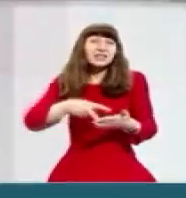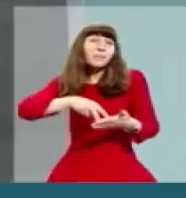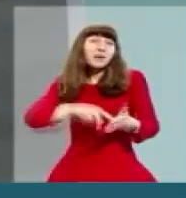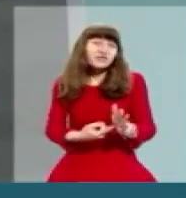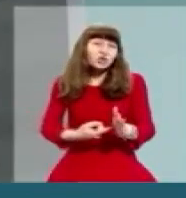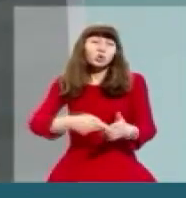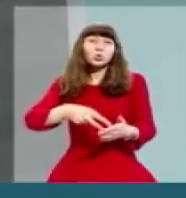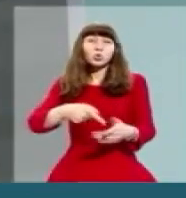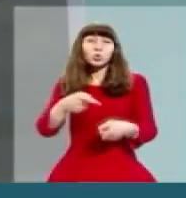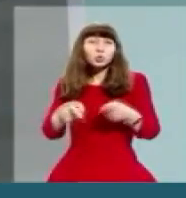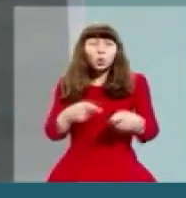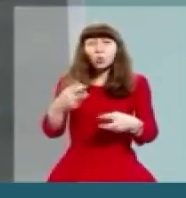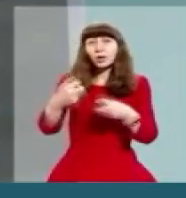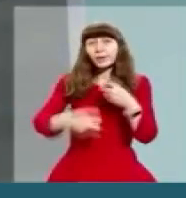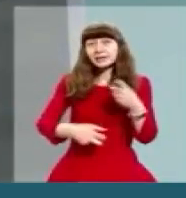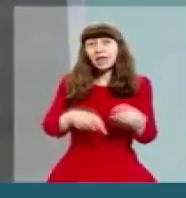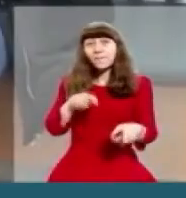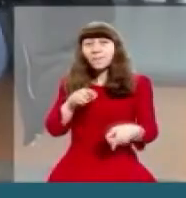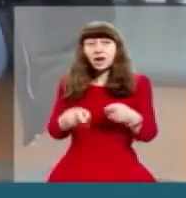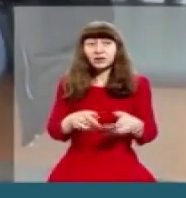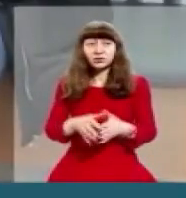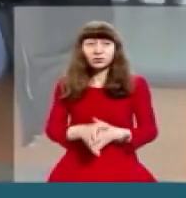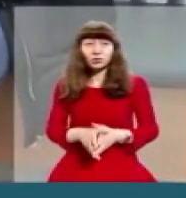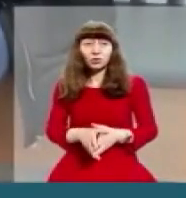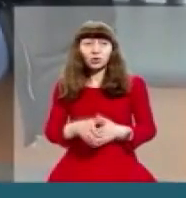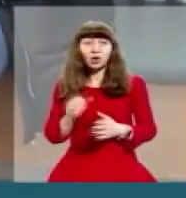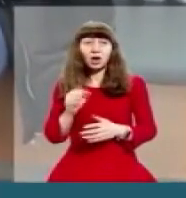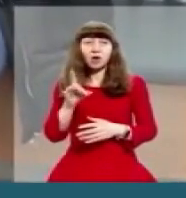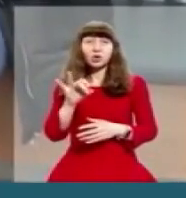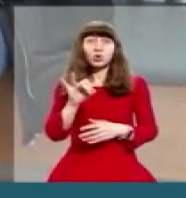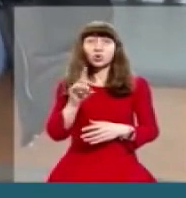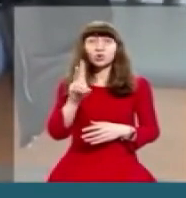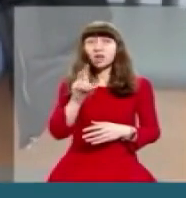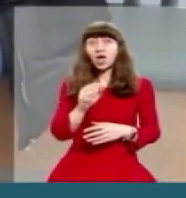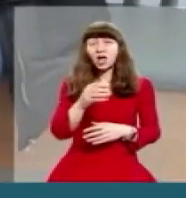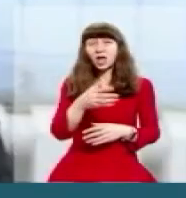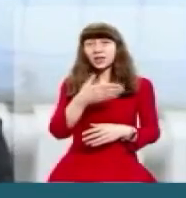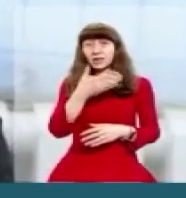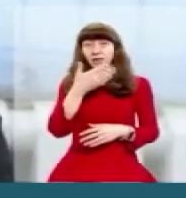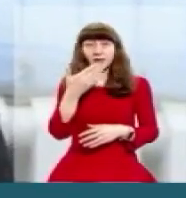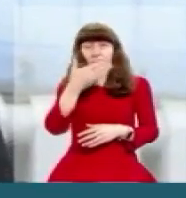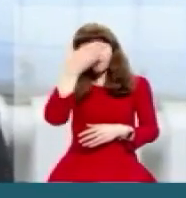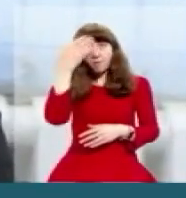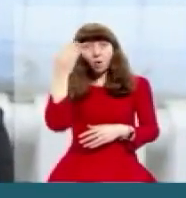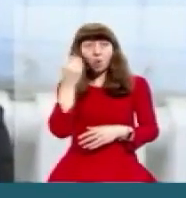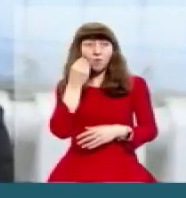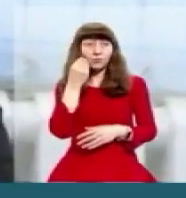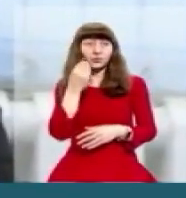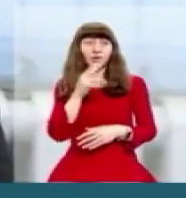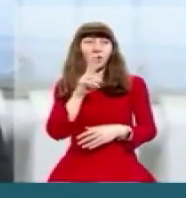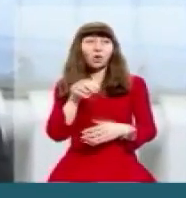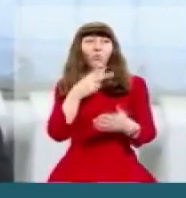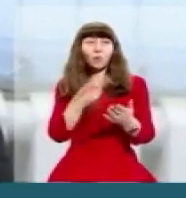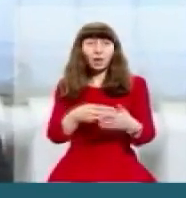куда хуже, получить перелом возрастает в разы. Арона Ашербекова практически не помнит момент, когда потеряла равновесие и упала. Припорошенная